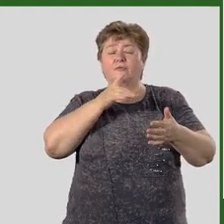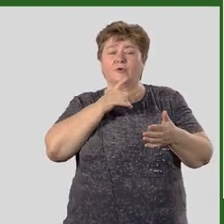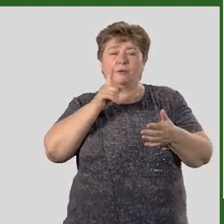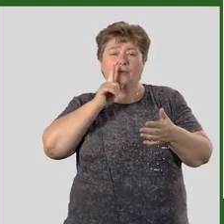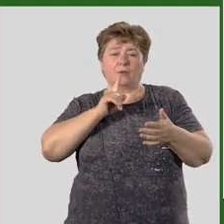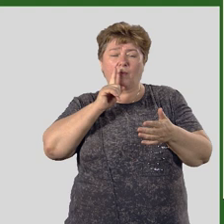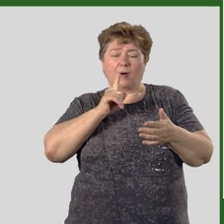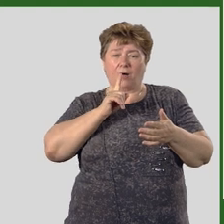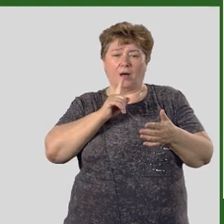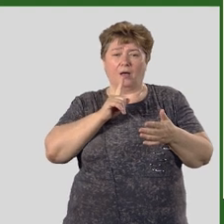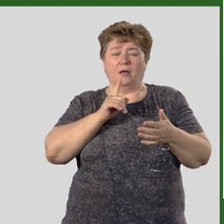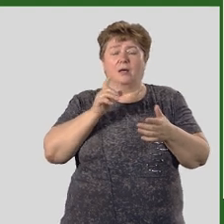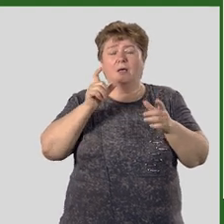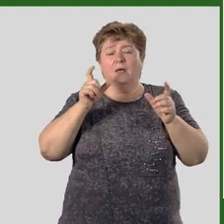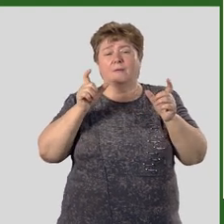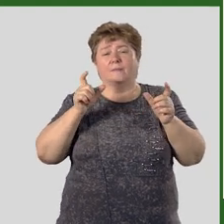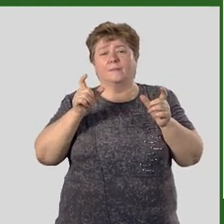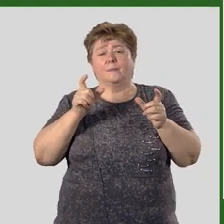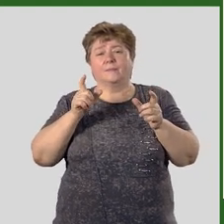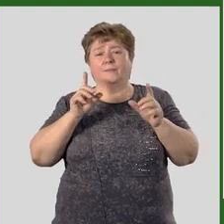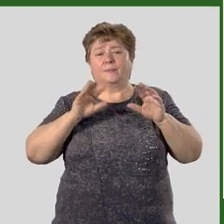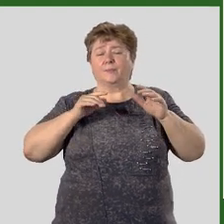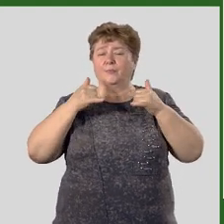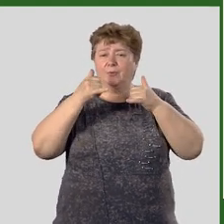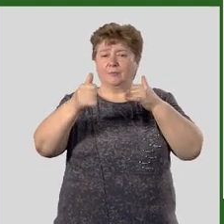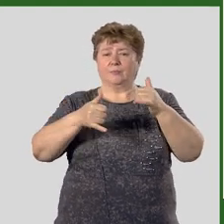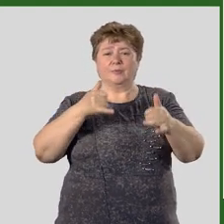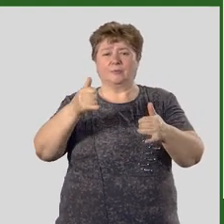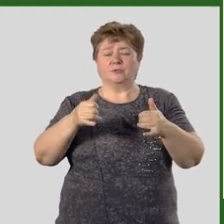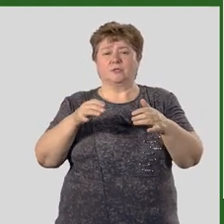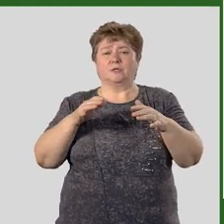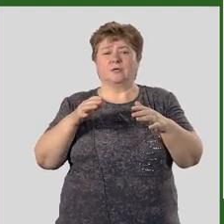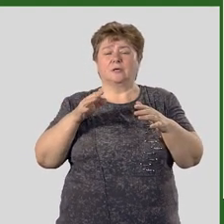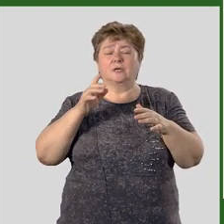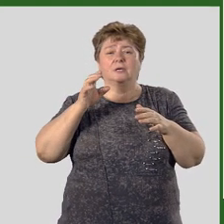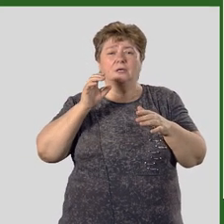временное перемещение, сезонное перемещение.